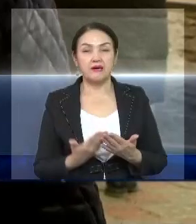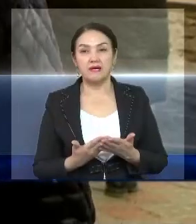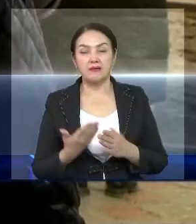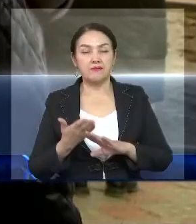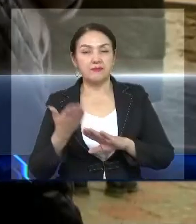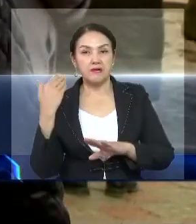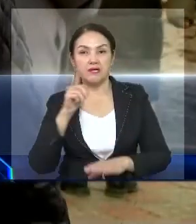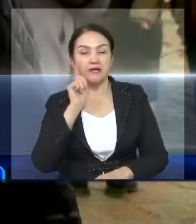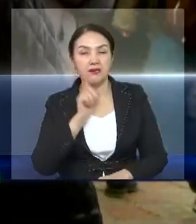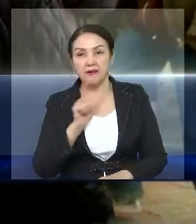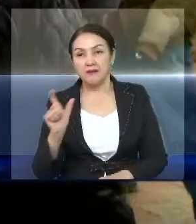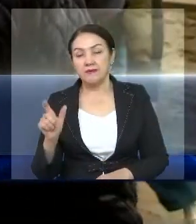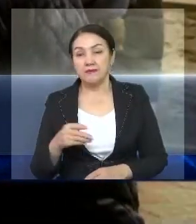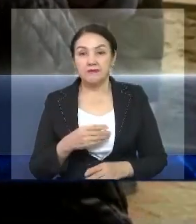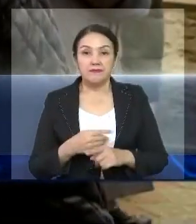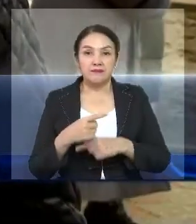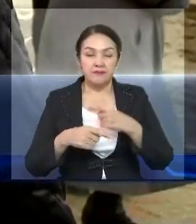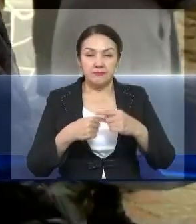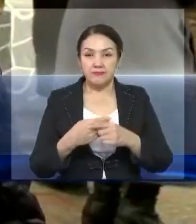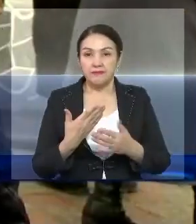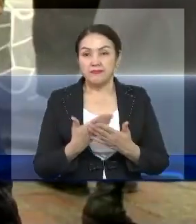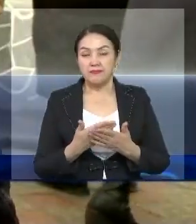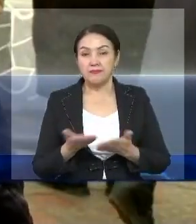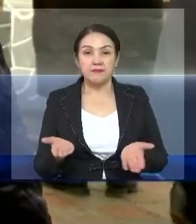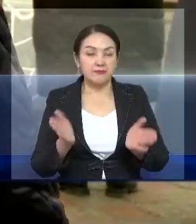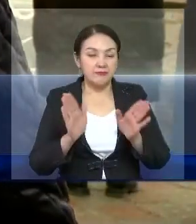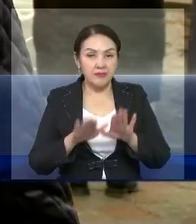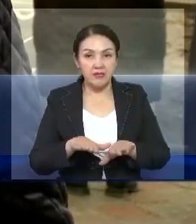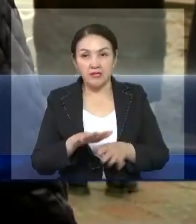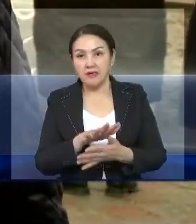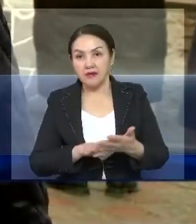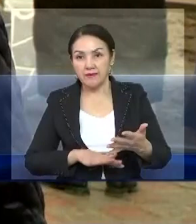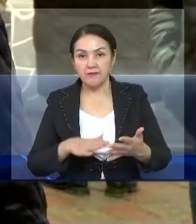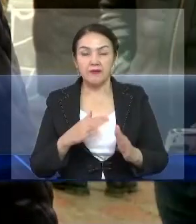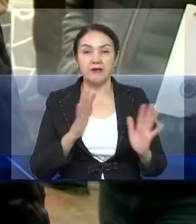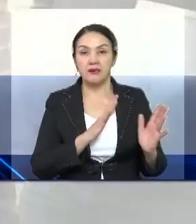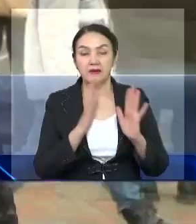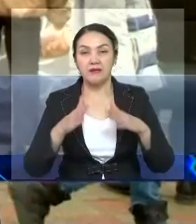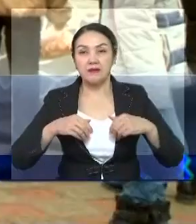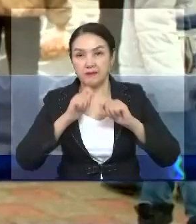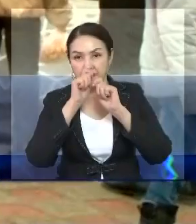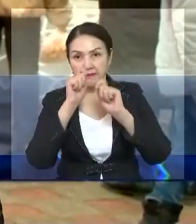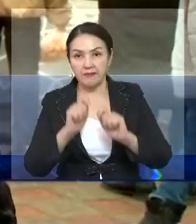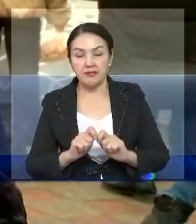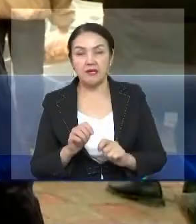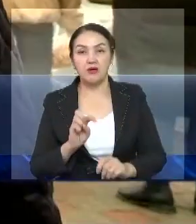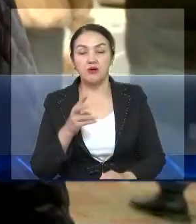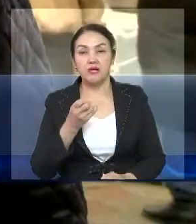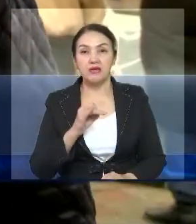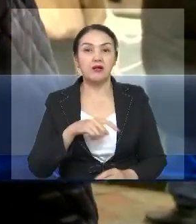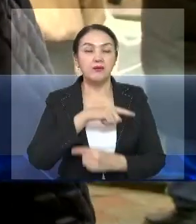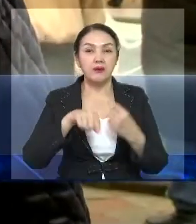артымыздағы жасөспірім ұрпақтарға артымызда із қалсын деп осындай саябақ сыйлап жатырмыз. Құрайлының